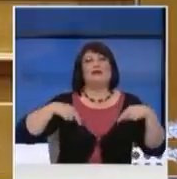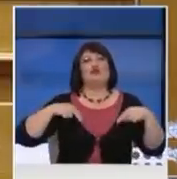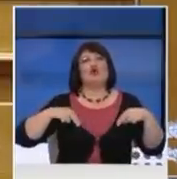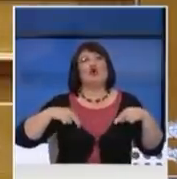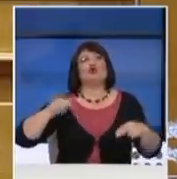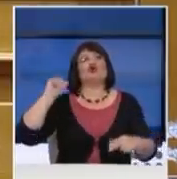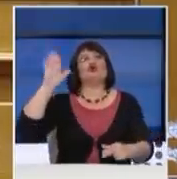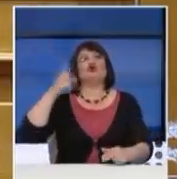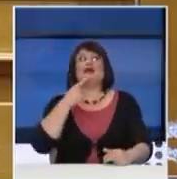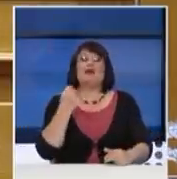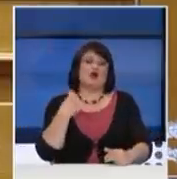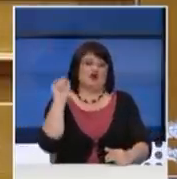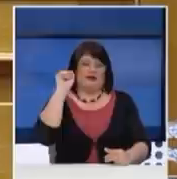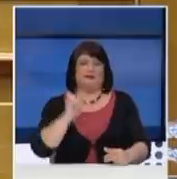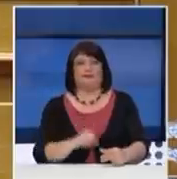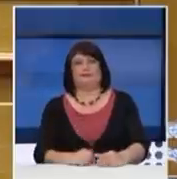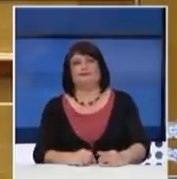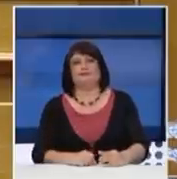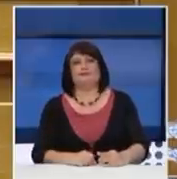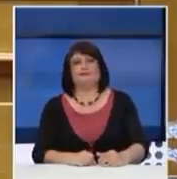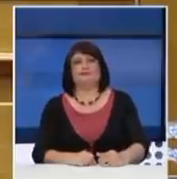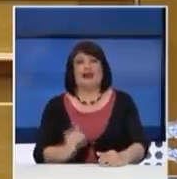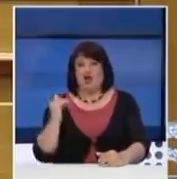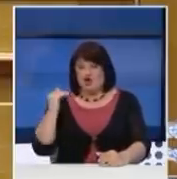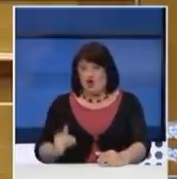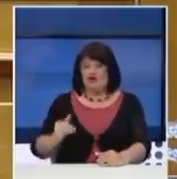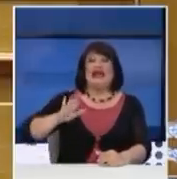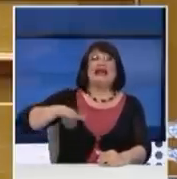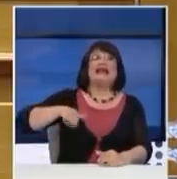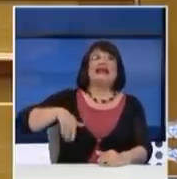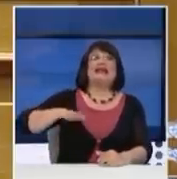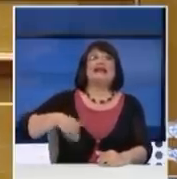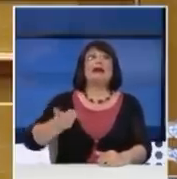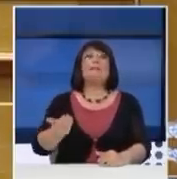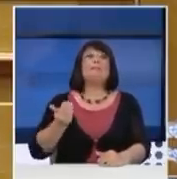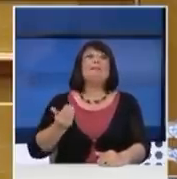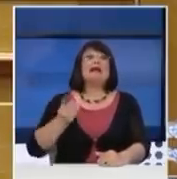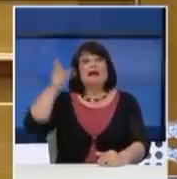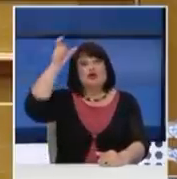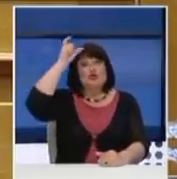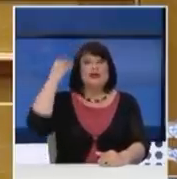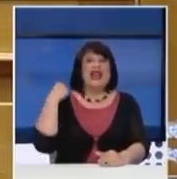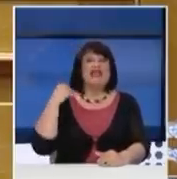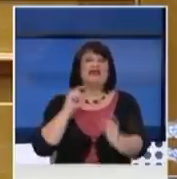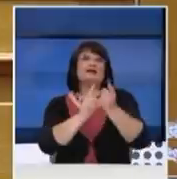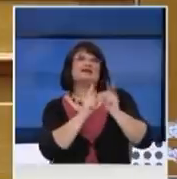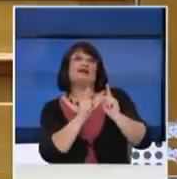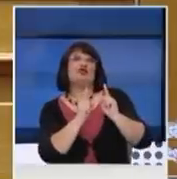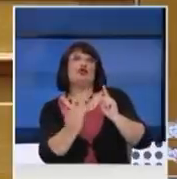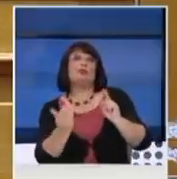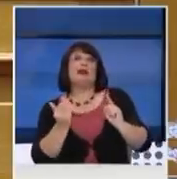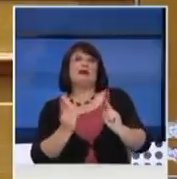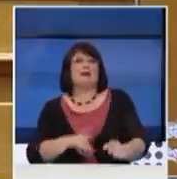του Χατζηδάκη ήταν αρνητική. Νότια της Κρήτης. Πριν γίνει το τουρκολιβικό σύμφωνο. Και δεν